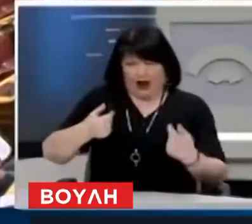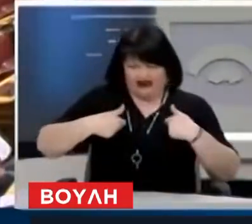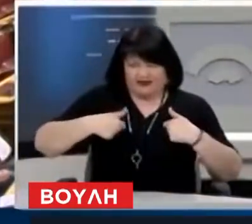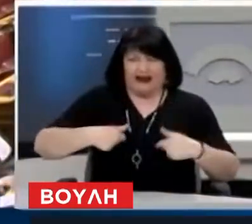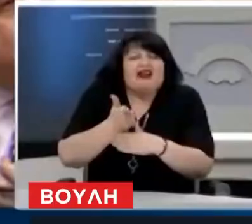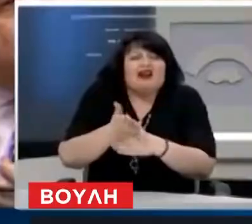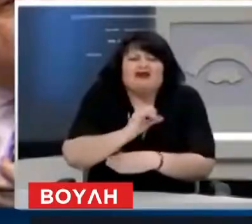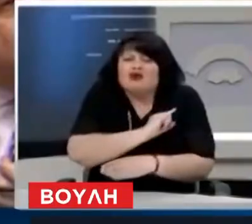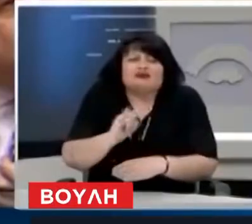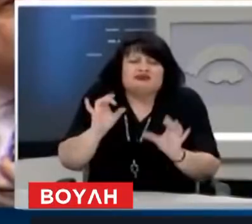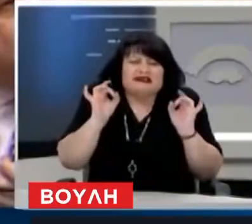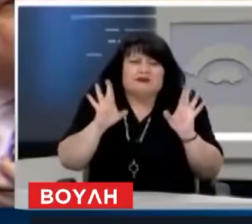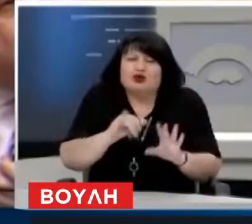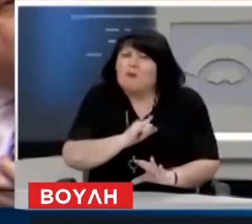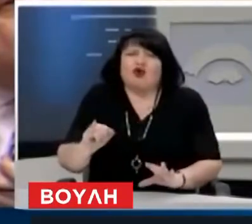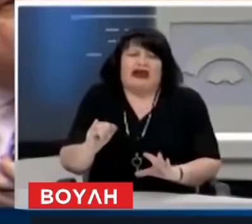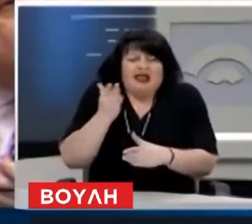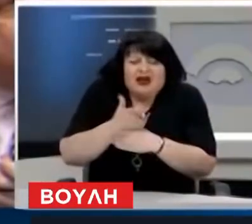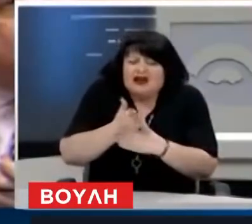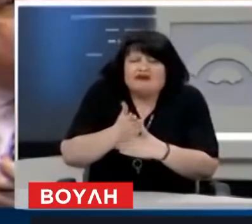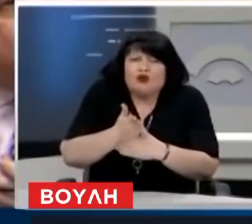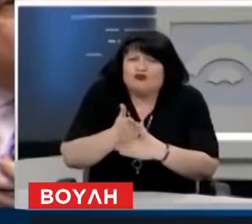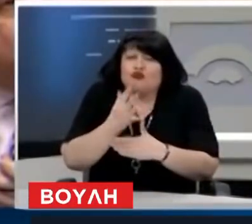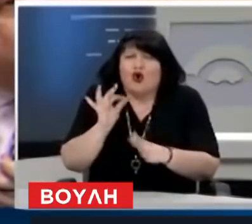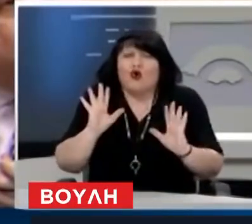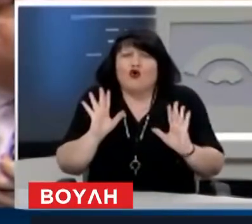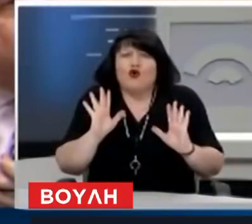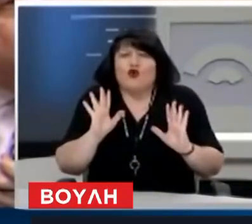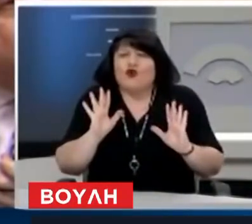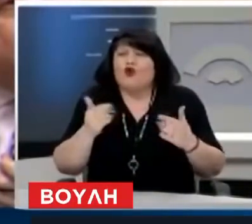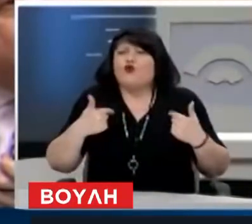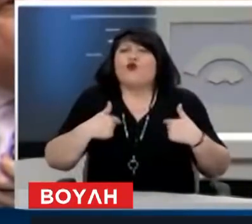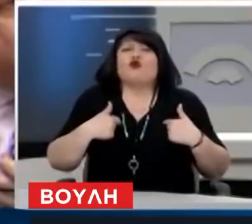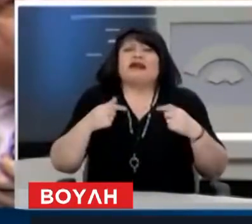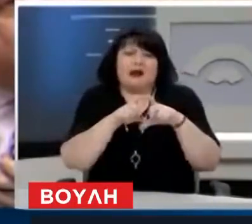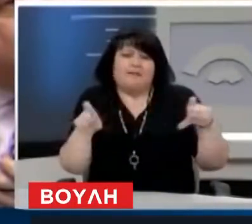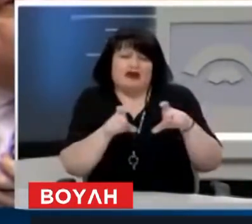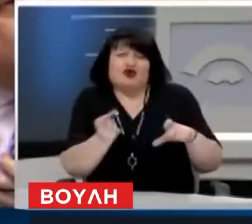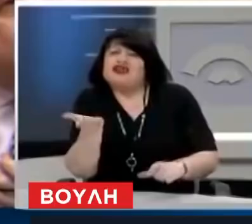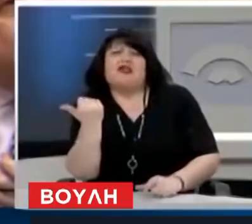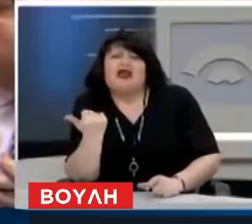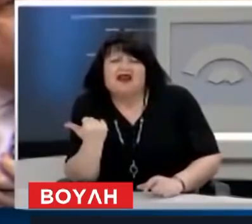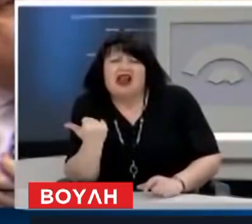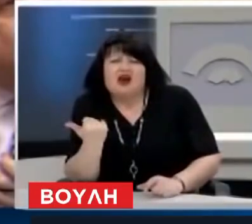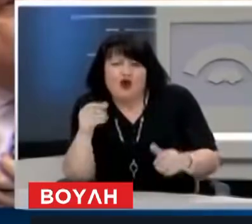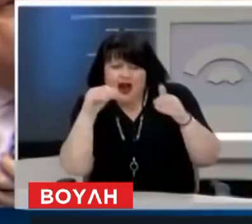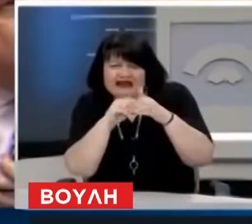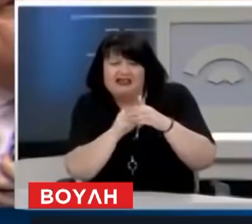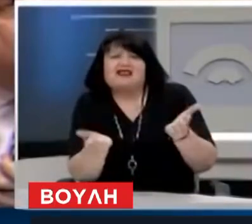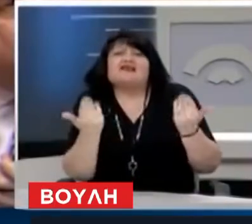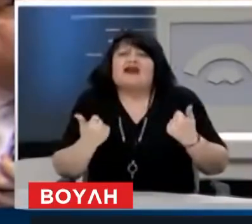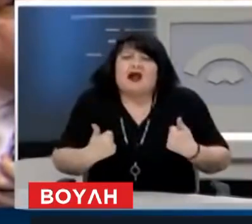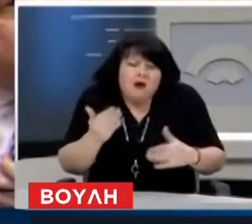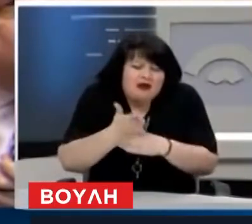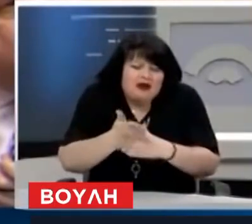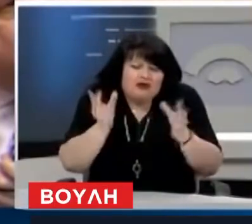έχω τίποτα να κρύψω και δεν έκρυψα ποτέ. Ούτε οι μετοχές που δεν έχω, ούτε οι καταθέσεις που δεν έχω.